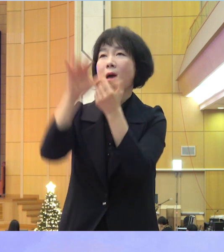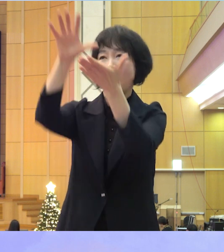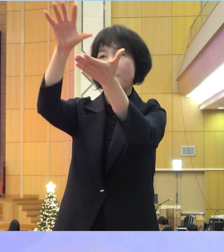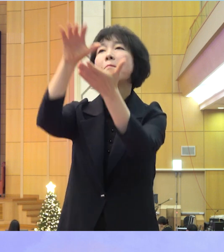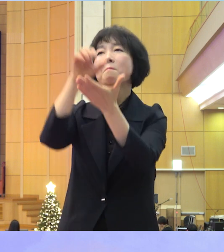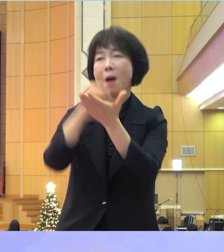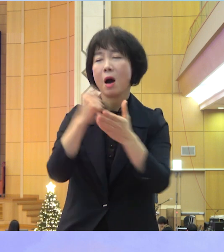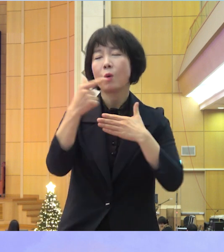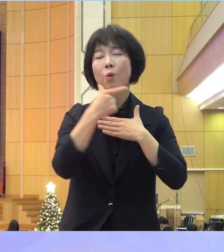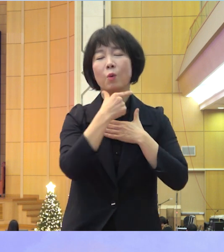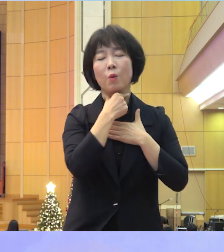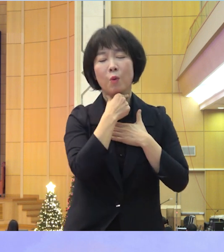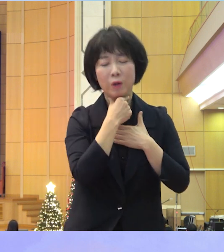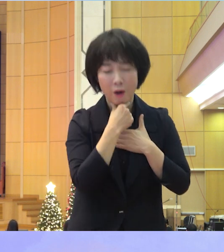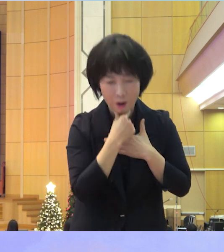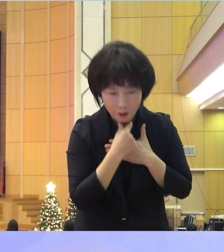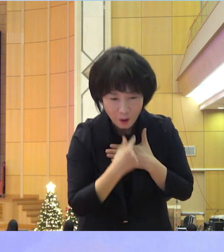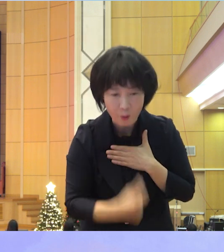은혜